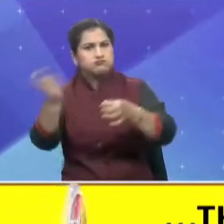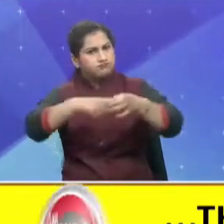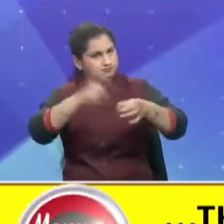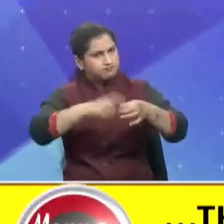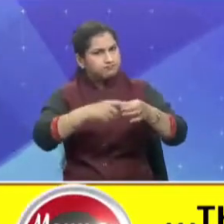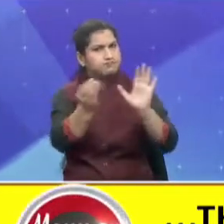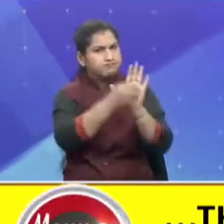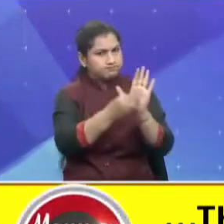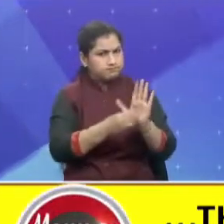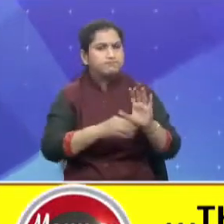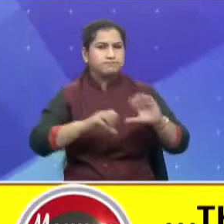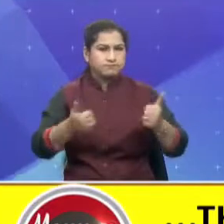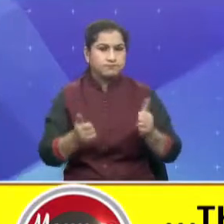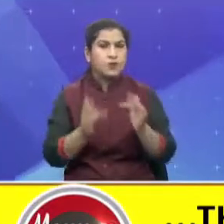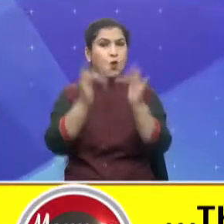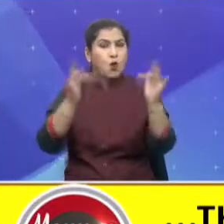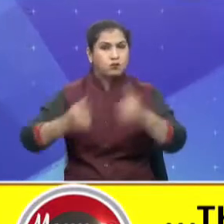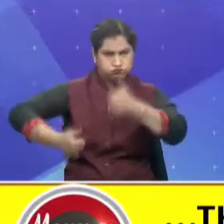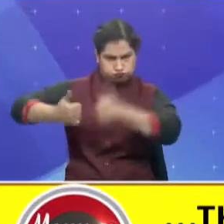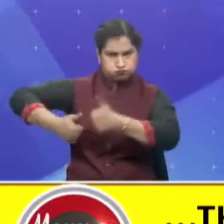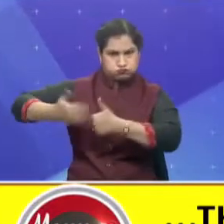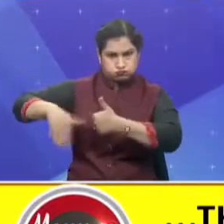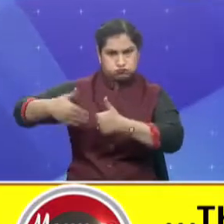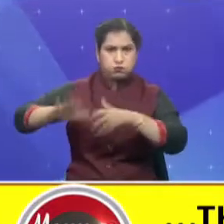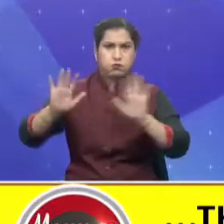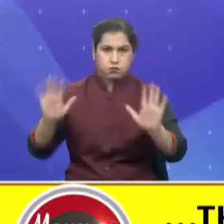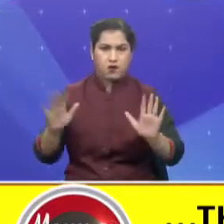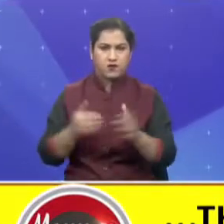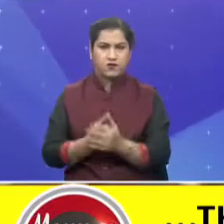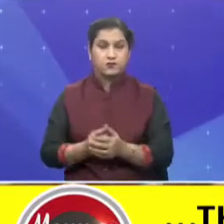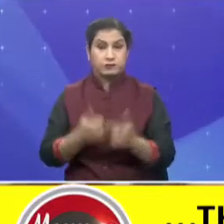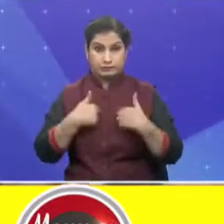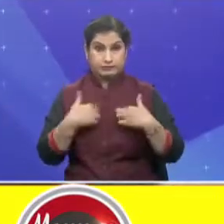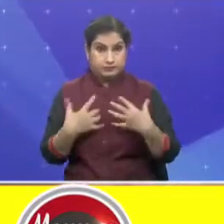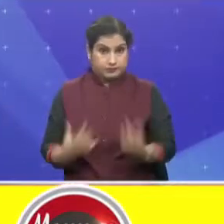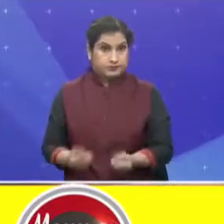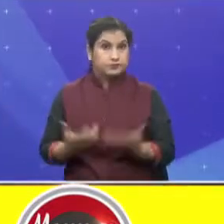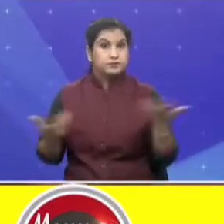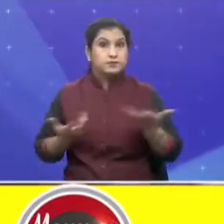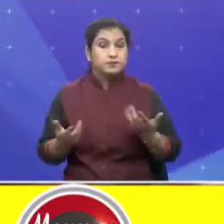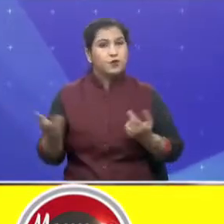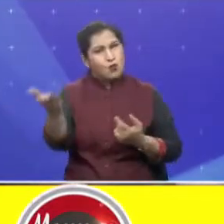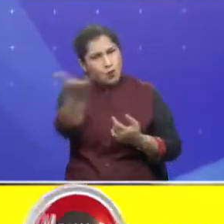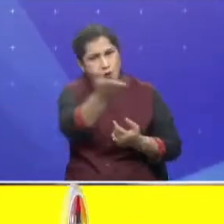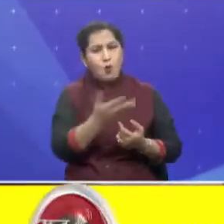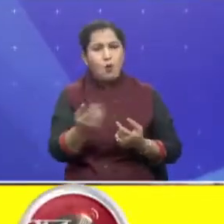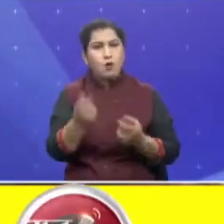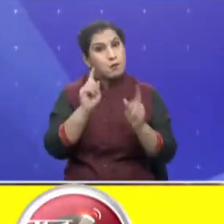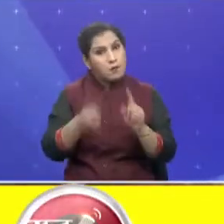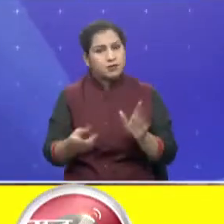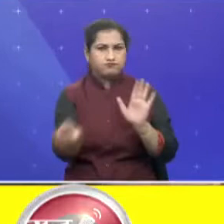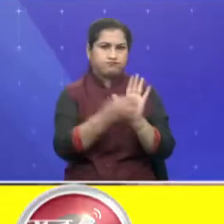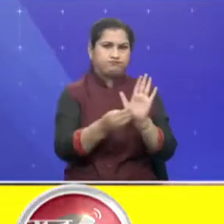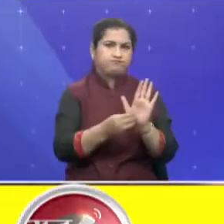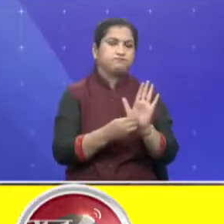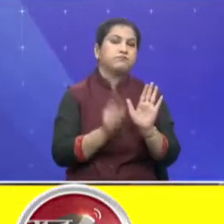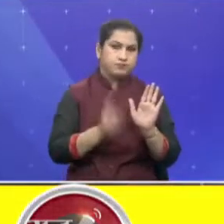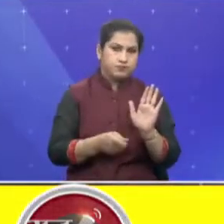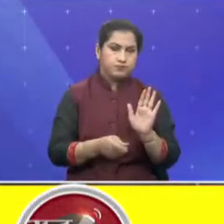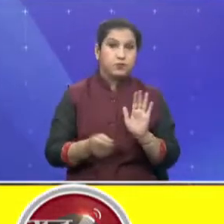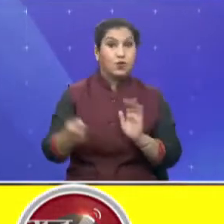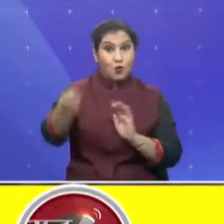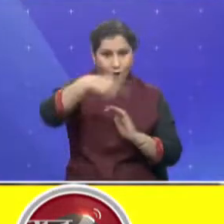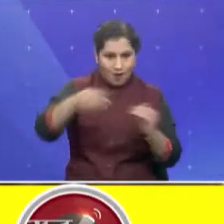लिए ऑनलाइन कंपटीशन भी आयोजित होगा। मैं चाहूंगा कि आप सब इसमें जरूर हिस्सा लें।